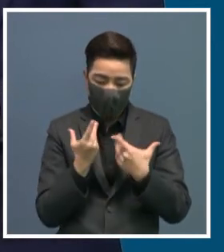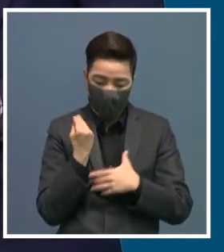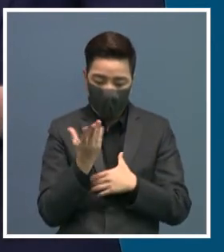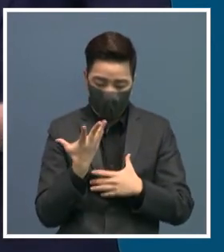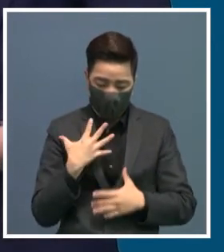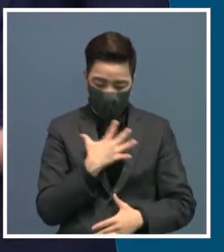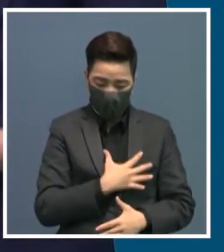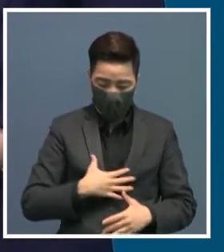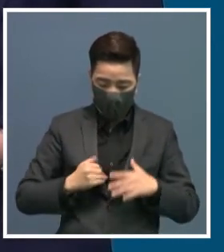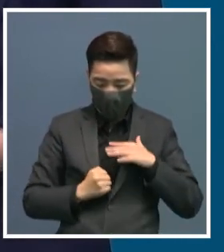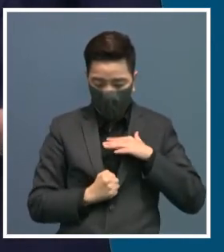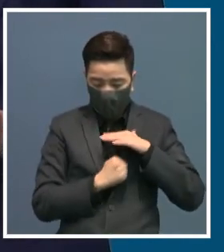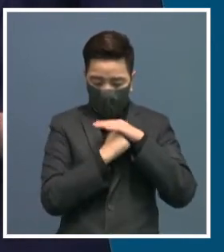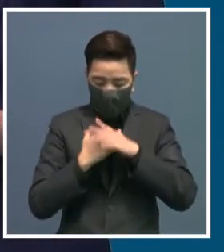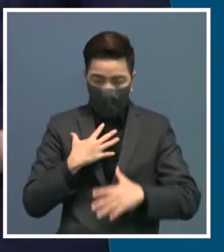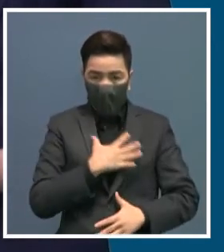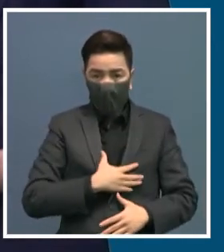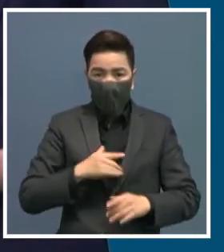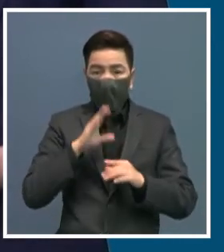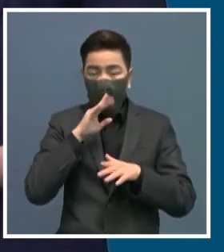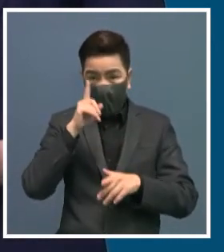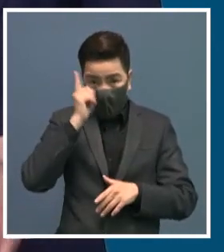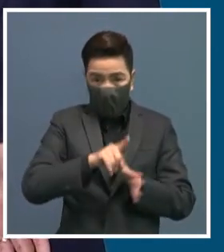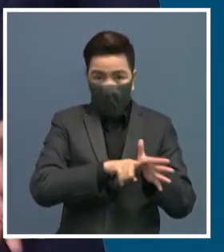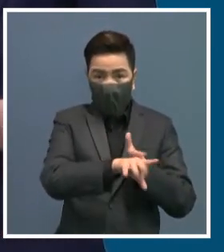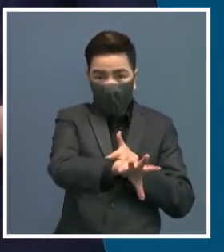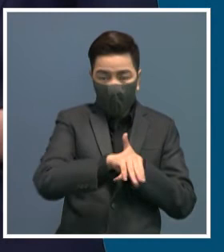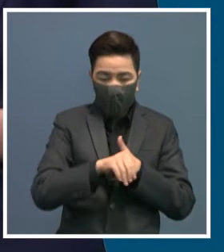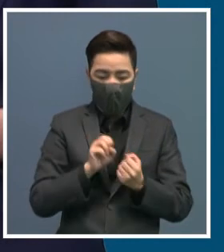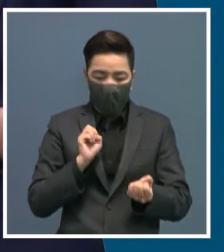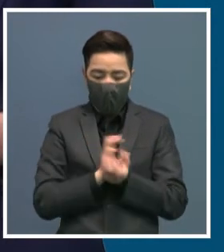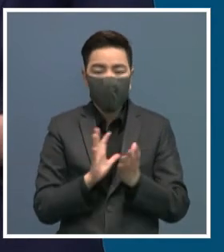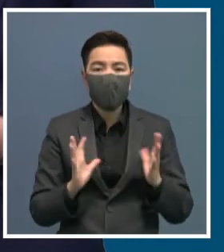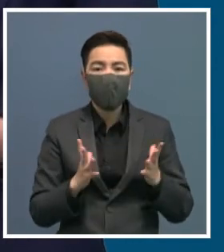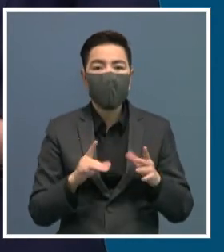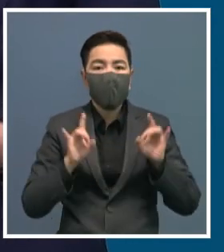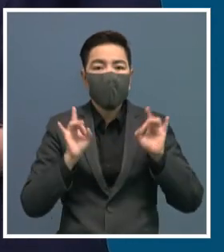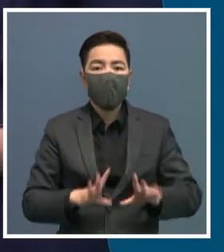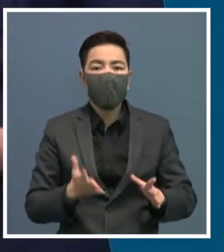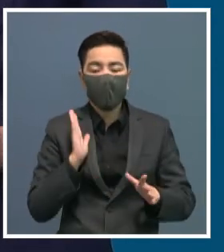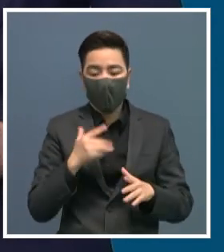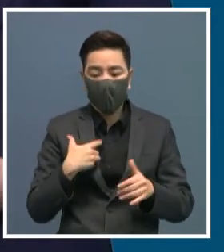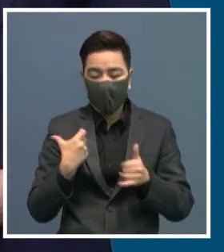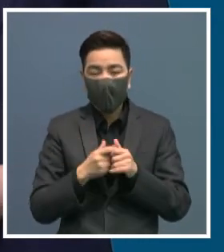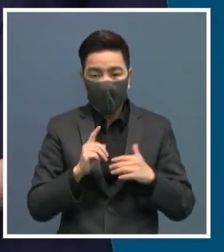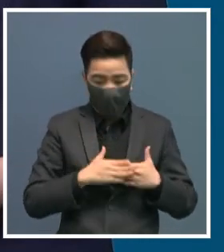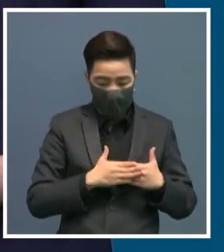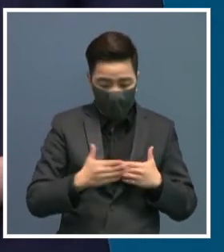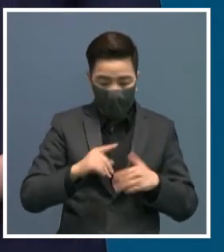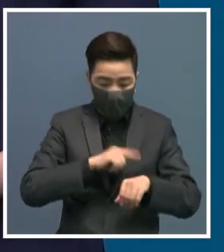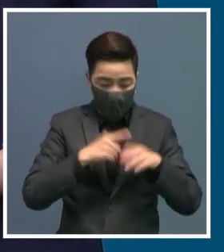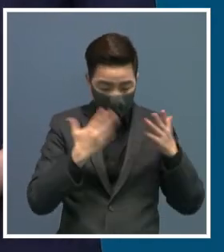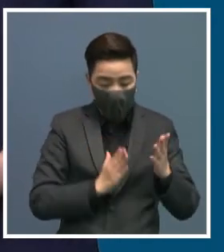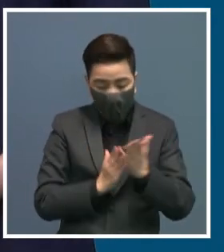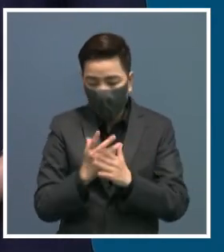สร้างอาการที่เกิดขึ้นในร่างกายเนี่ยลดความรุนแรงลงได้และถ้าเว้นระยะมากพอสามารถไปรับวัคซีนที่เป็นนวัตกรรมอื่นได้